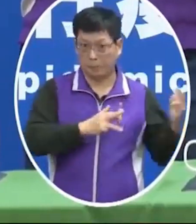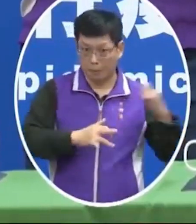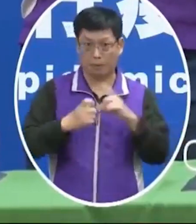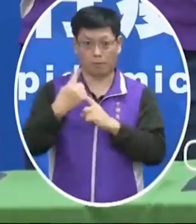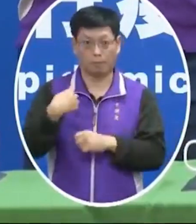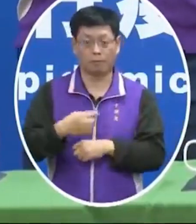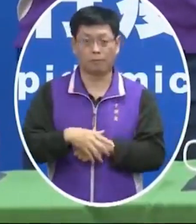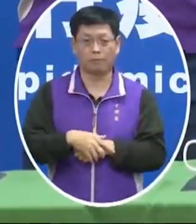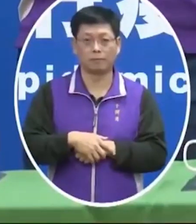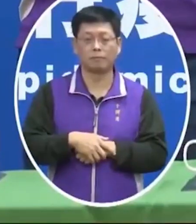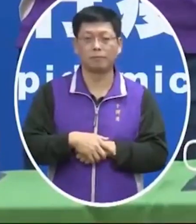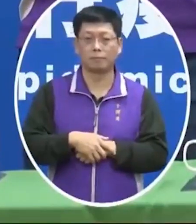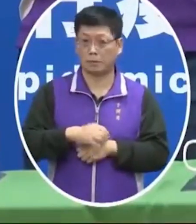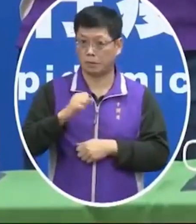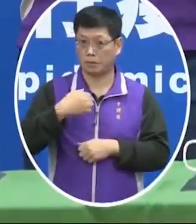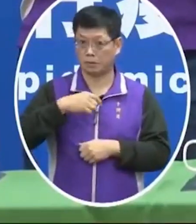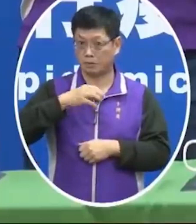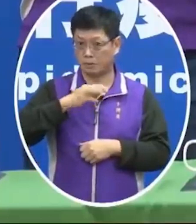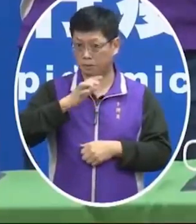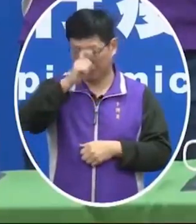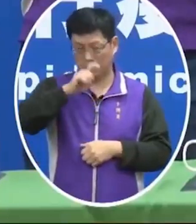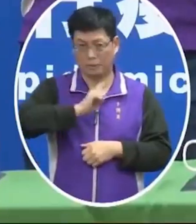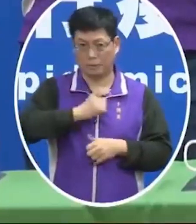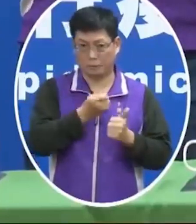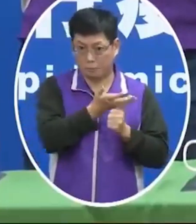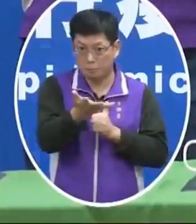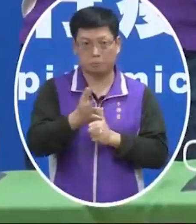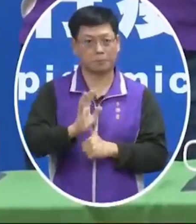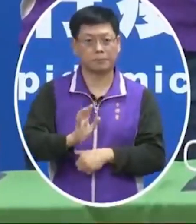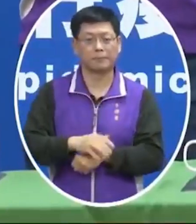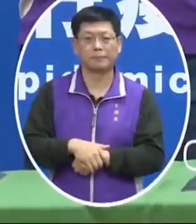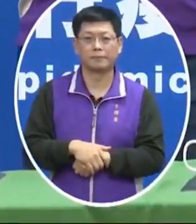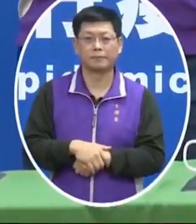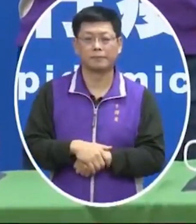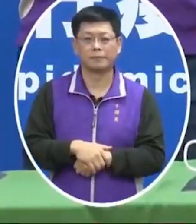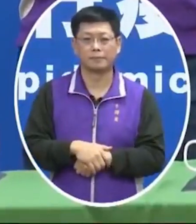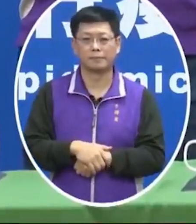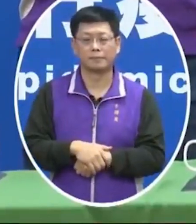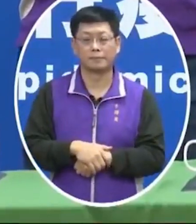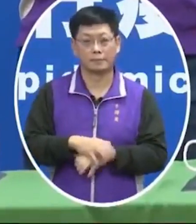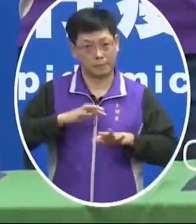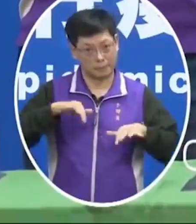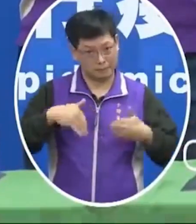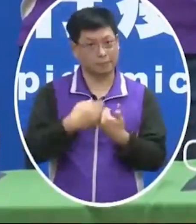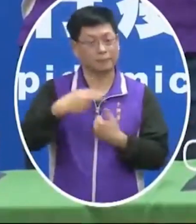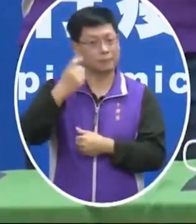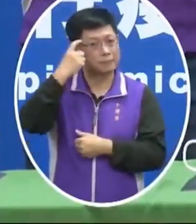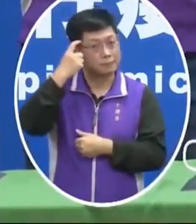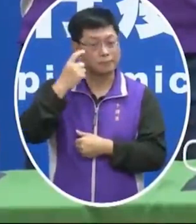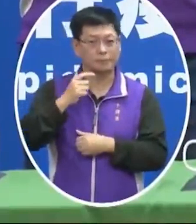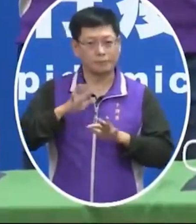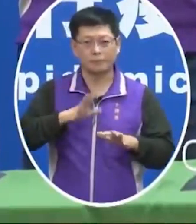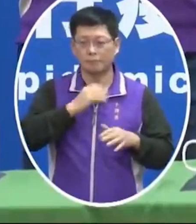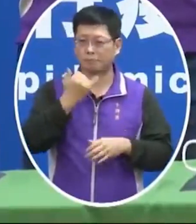望，好、哦、说在统计上有相关的一些确诊的病人，那但是呢，反过来想，那也等于